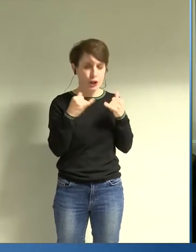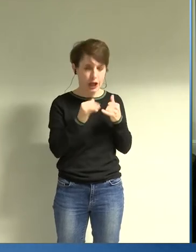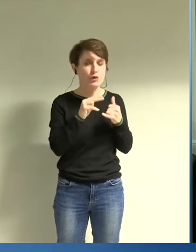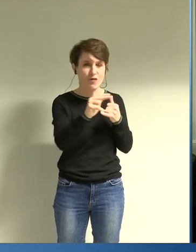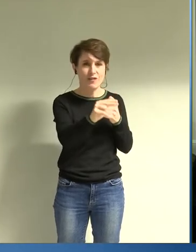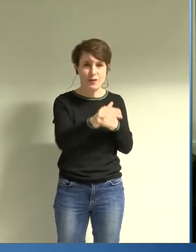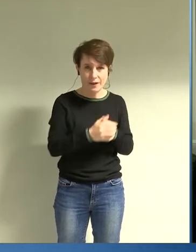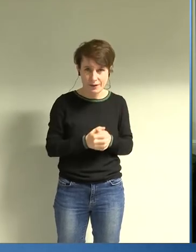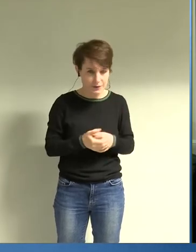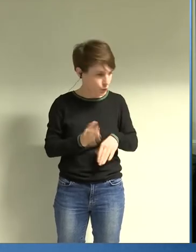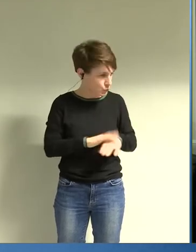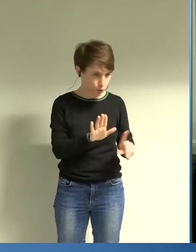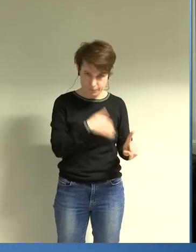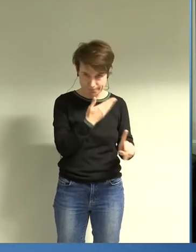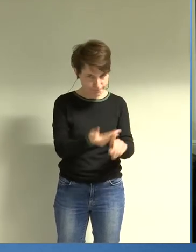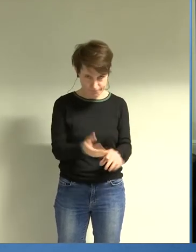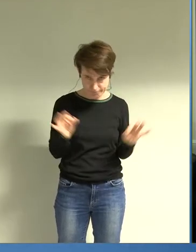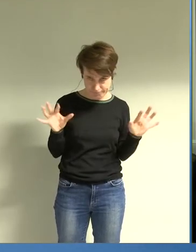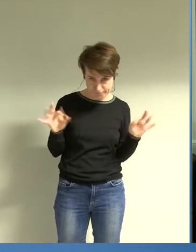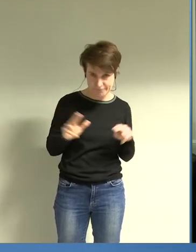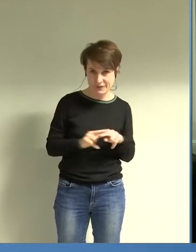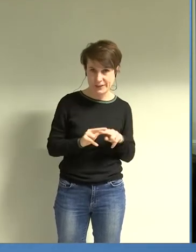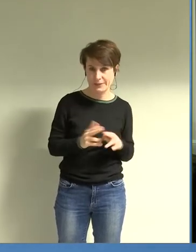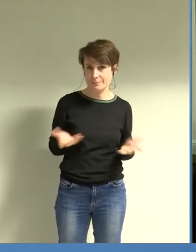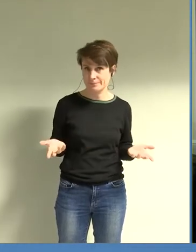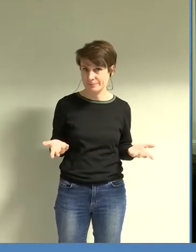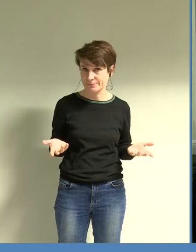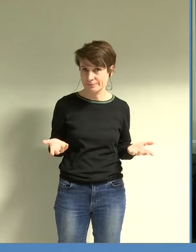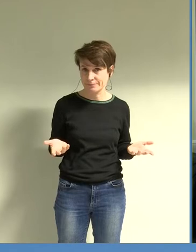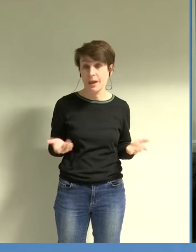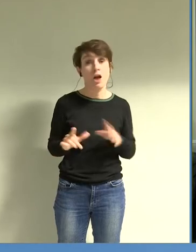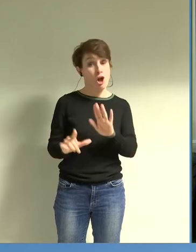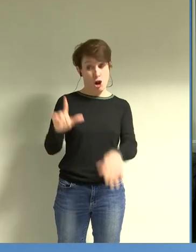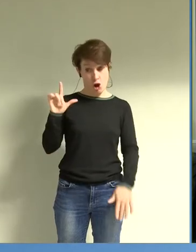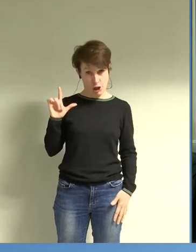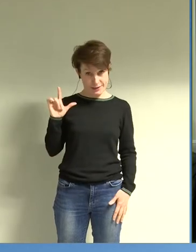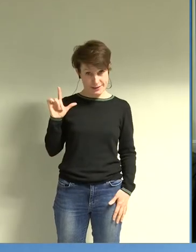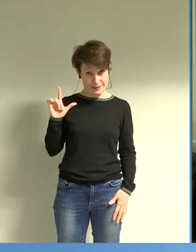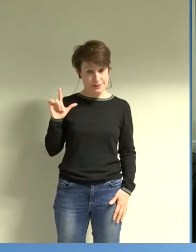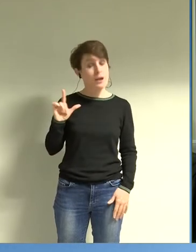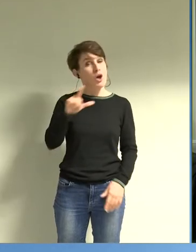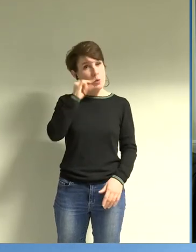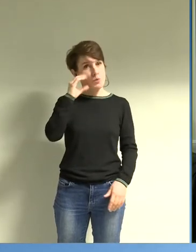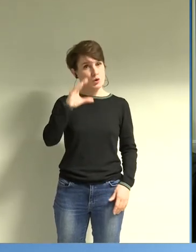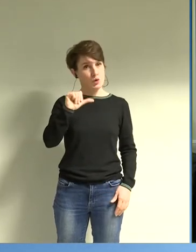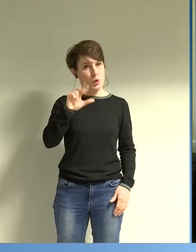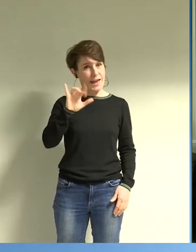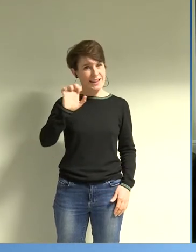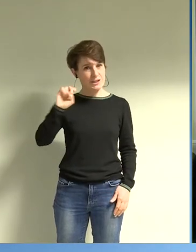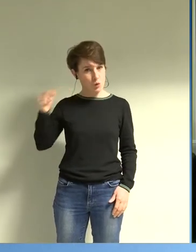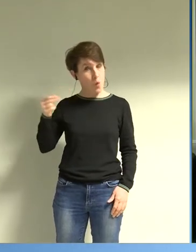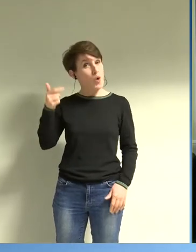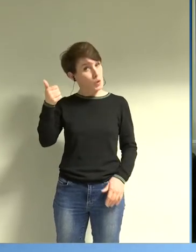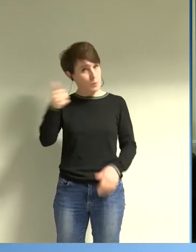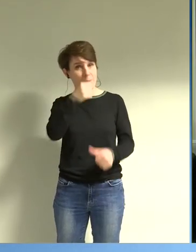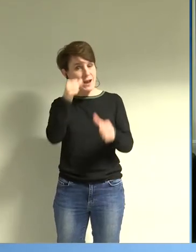qu'elle n'a jamais eu lieu lundi dernier alain carignon vous a écrit parce que l'union